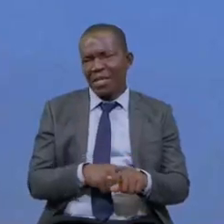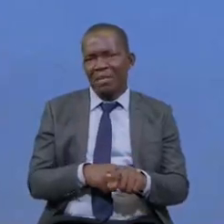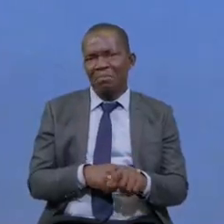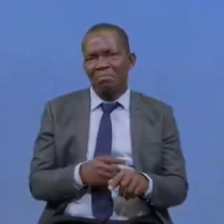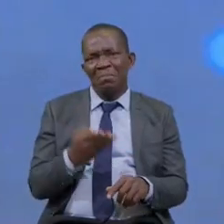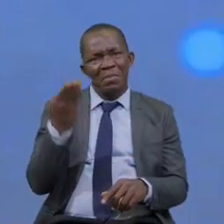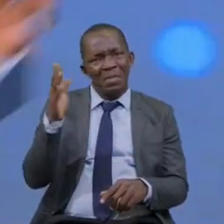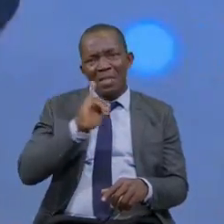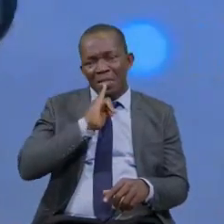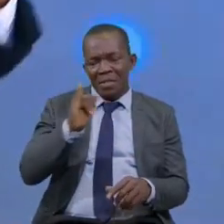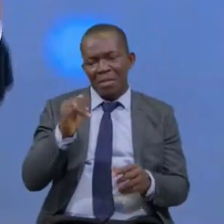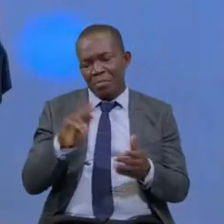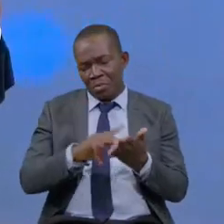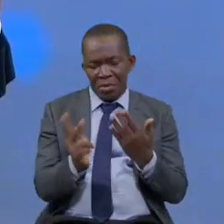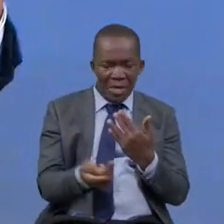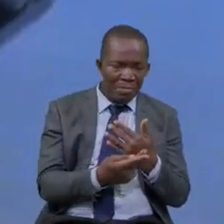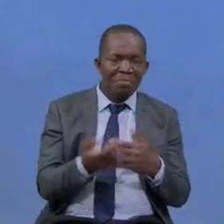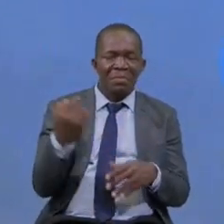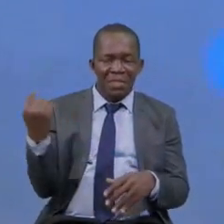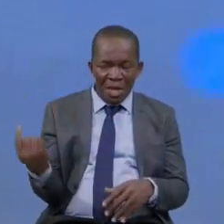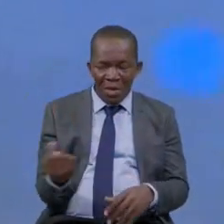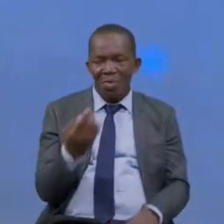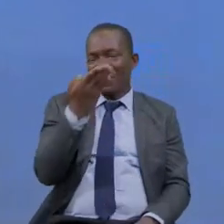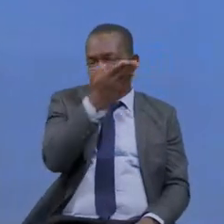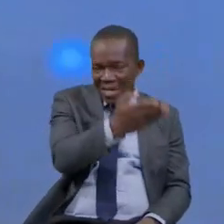sont toujours là, ils crient,